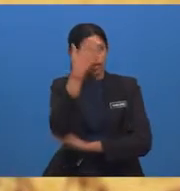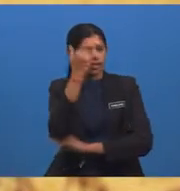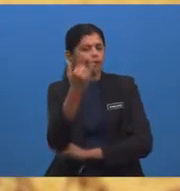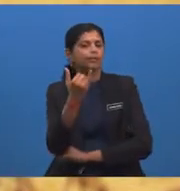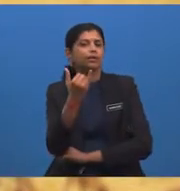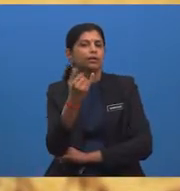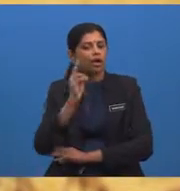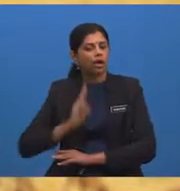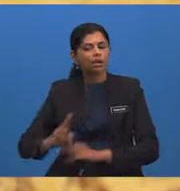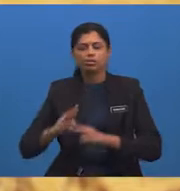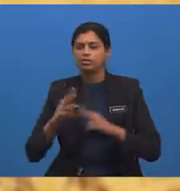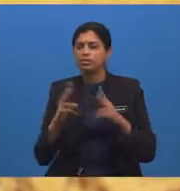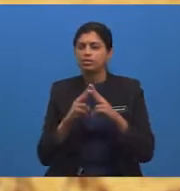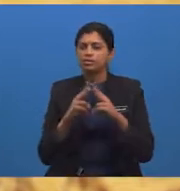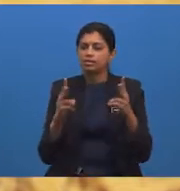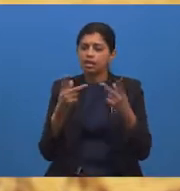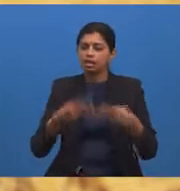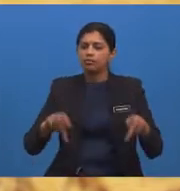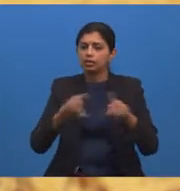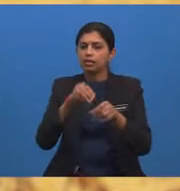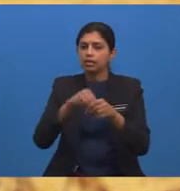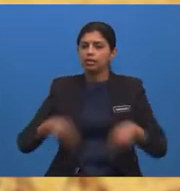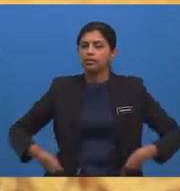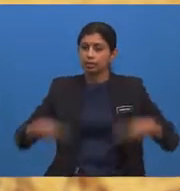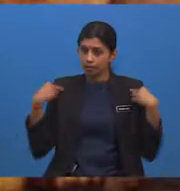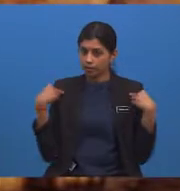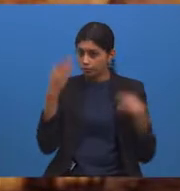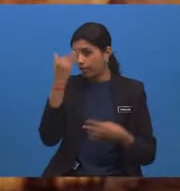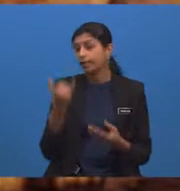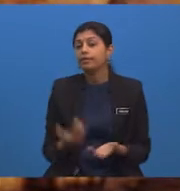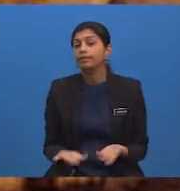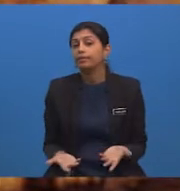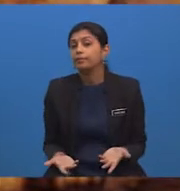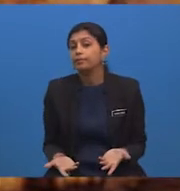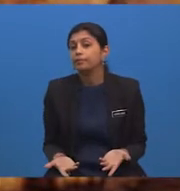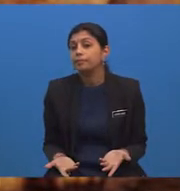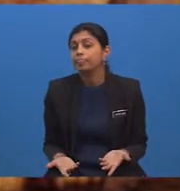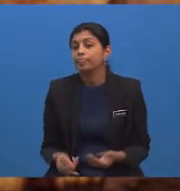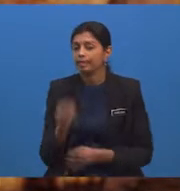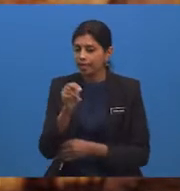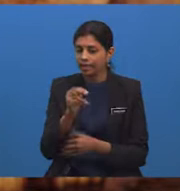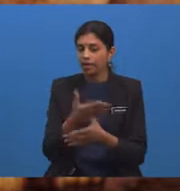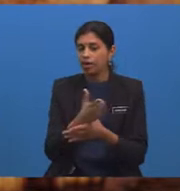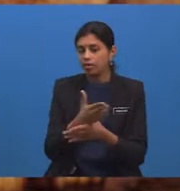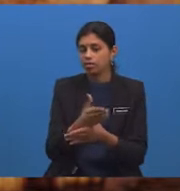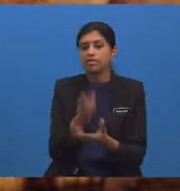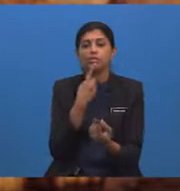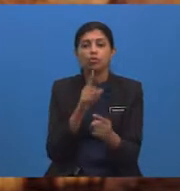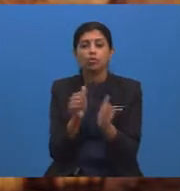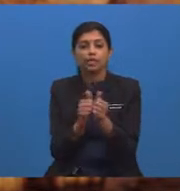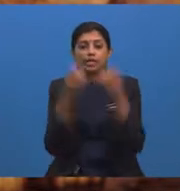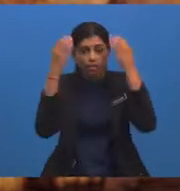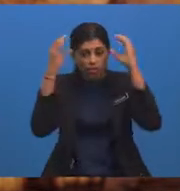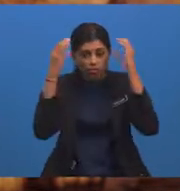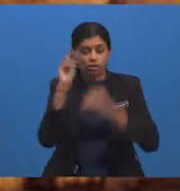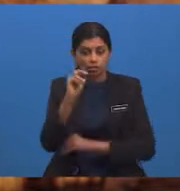kenapa agama sangat penting dalam kehidupan kita? Baiklah murid-murid, kamu boleh berkongsi jawapan